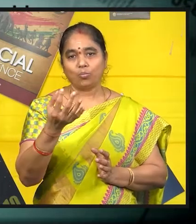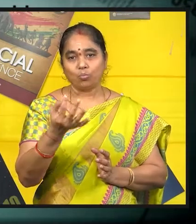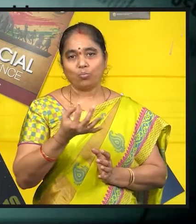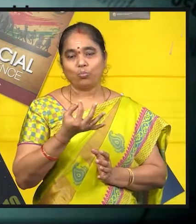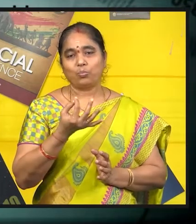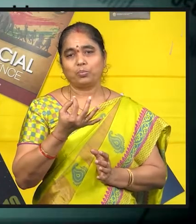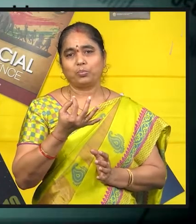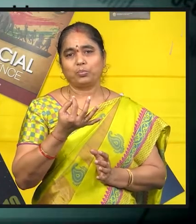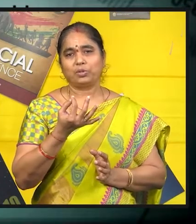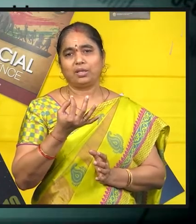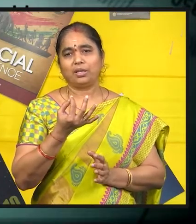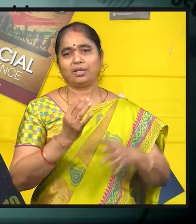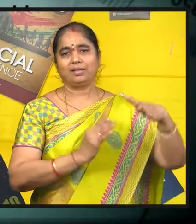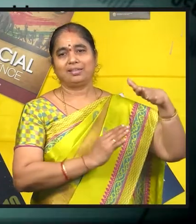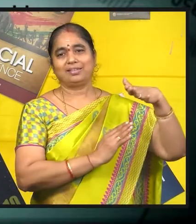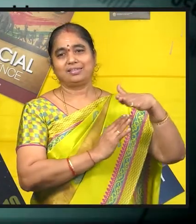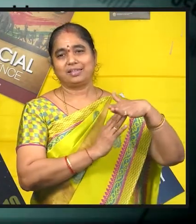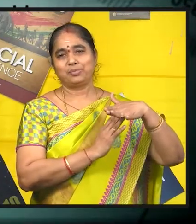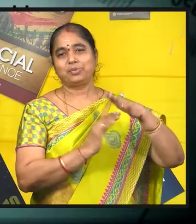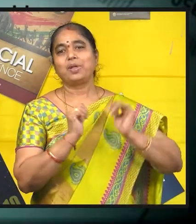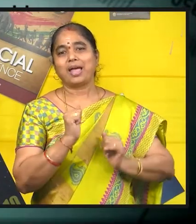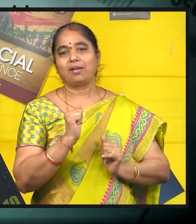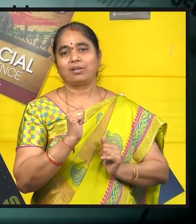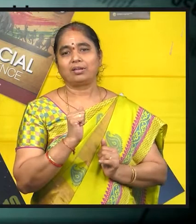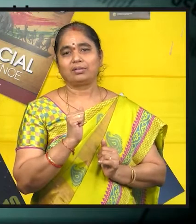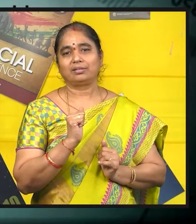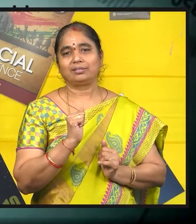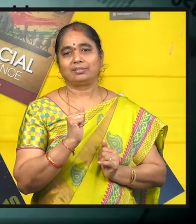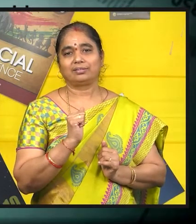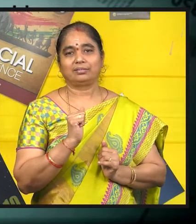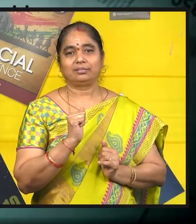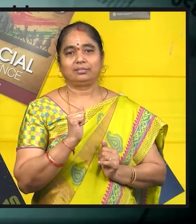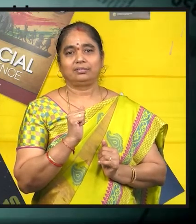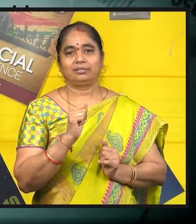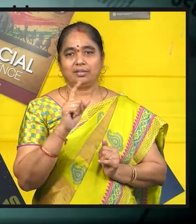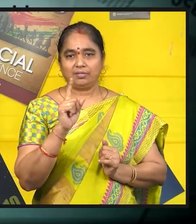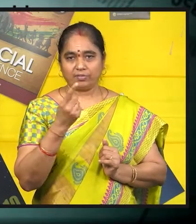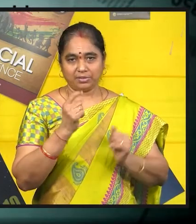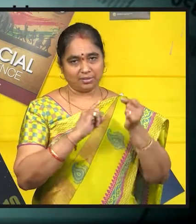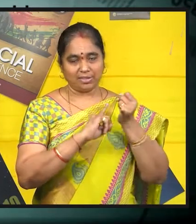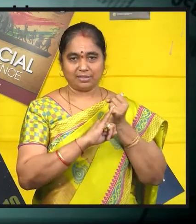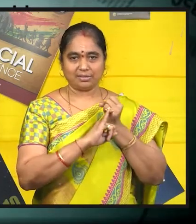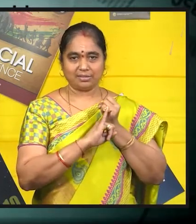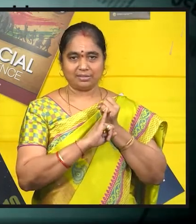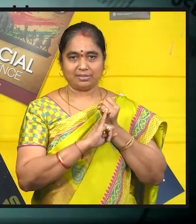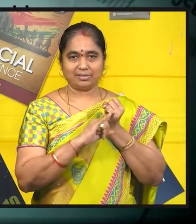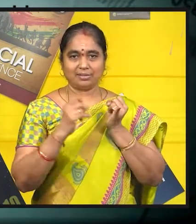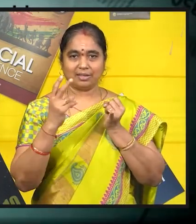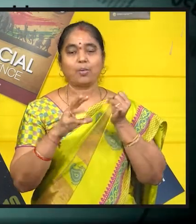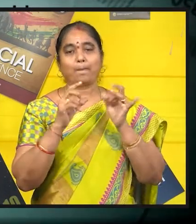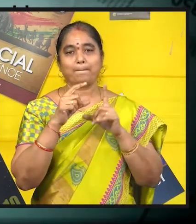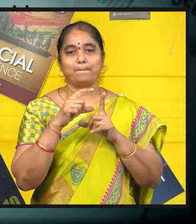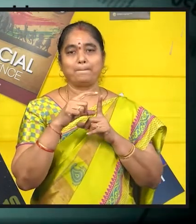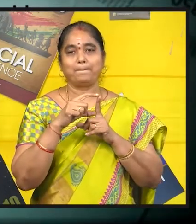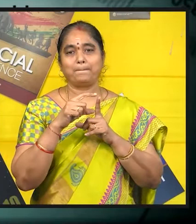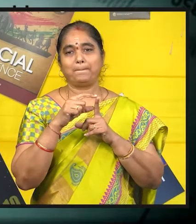ஒரு புதிய துணைக்கூடு நமக்கு வருகிறது. அந்த துணைக்கூடு என்ன அப்படின்னு சொல்லி பார்த்தீங்கன்னு சொன்னால் நம்பர் ஒன்று எஸ் கூடு,